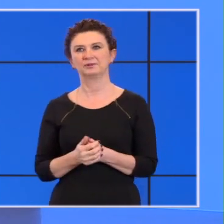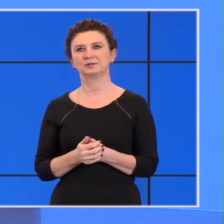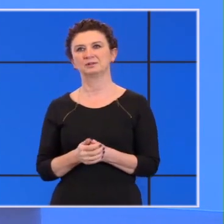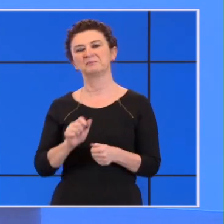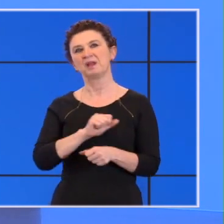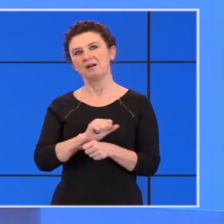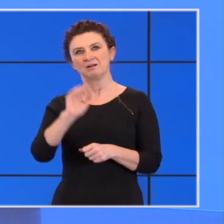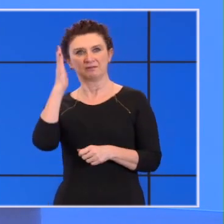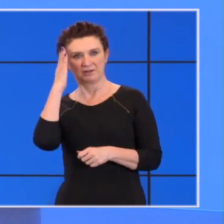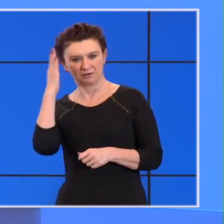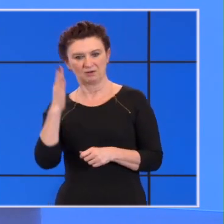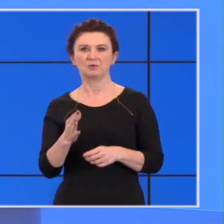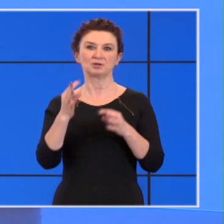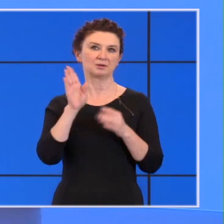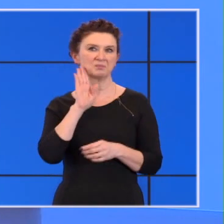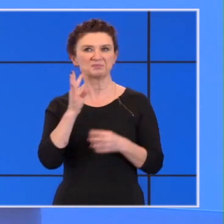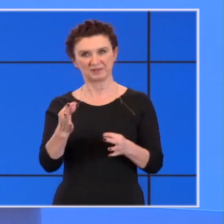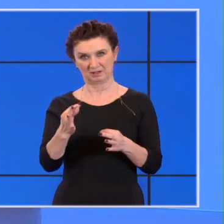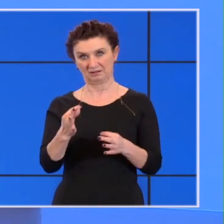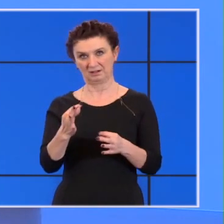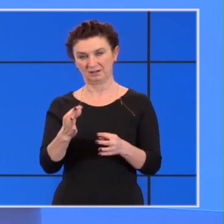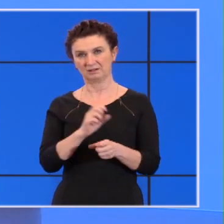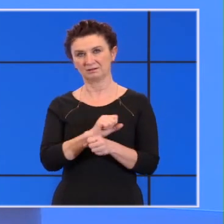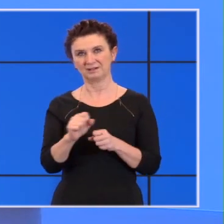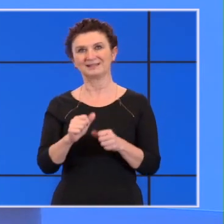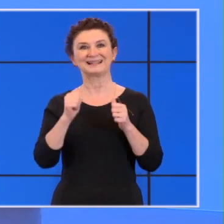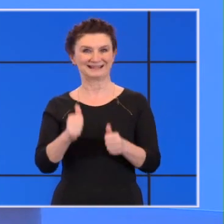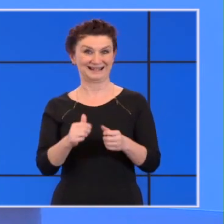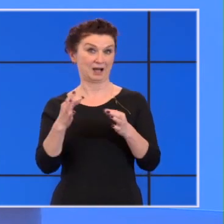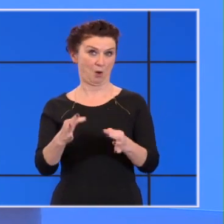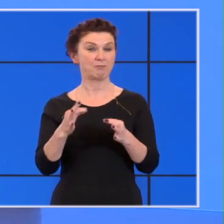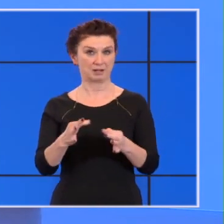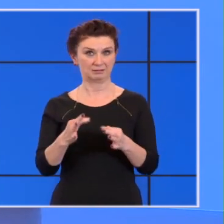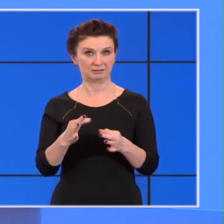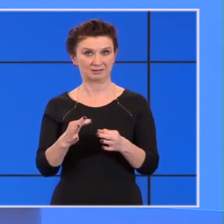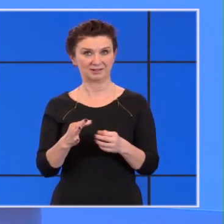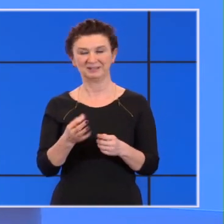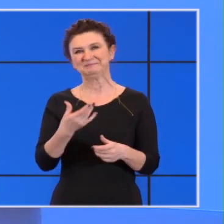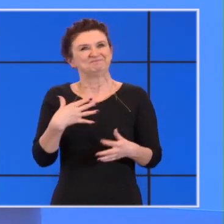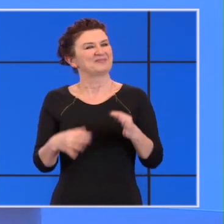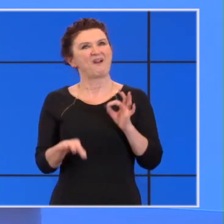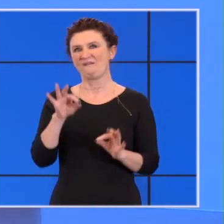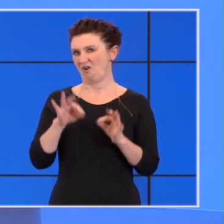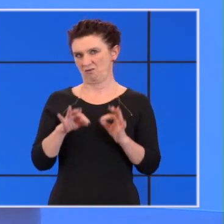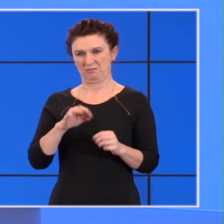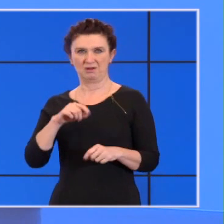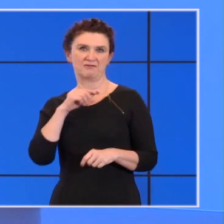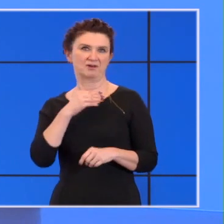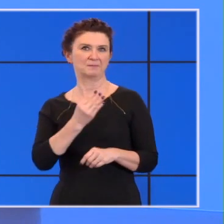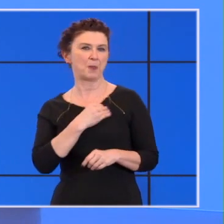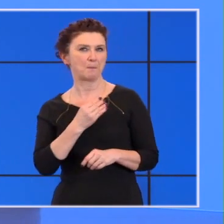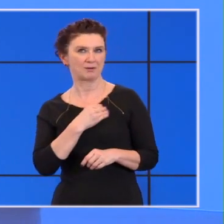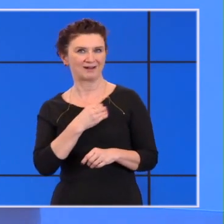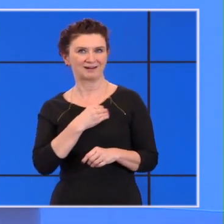stan, w którym nie ma uregulowań prawnych, jest wątpliwy moralnie, a medycznie potencjalnie niebezpieczny. Dlatego też